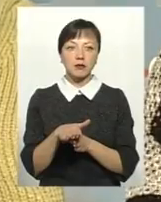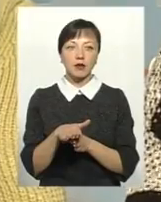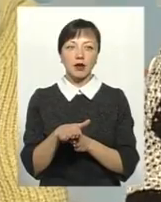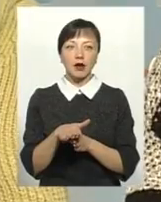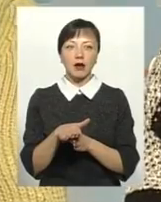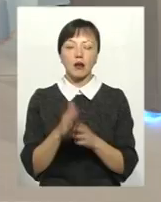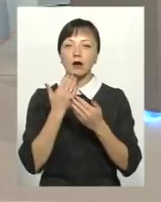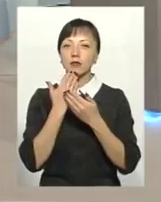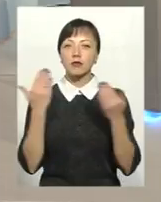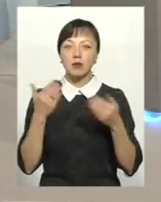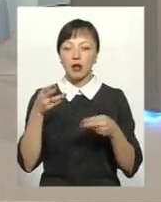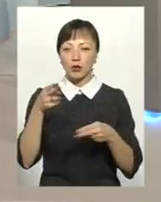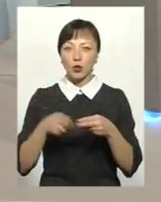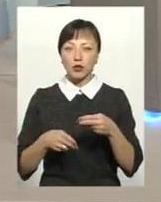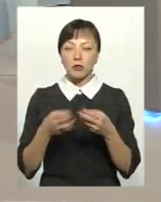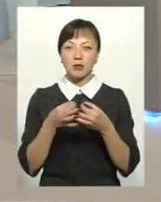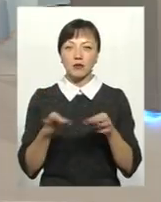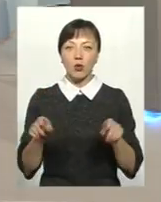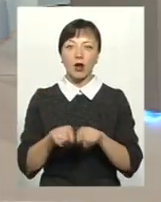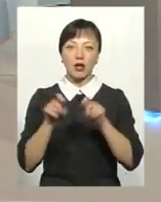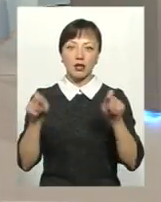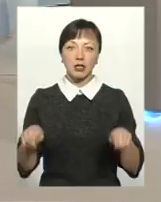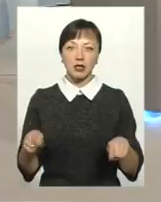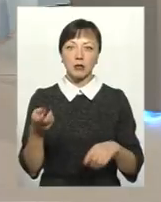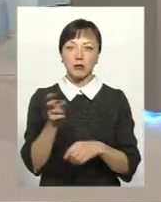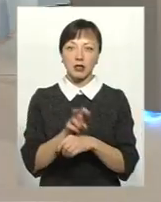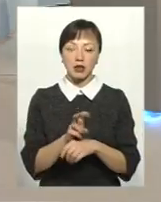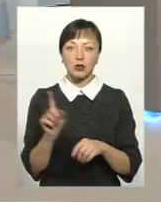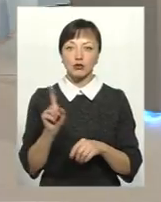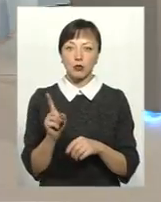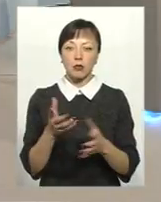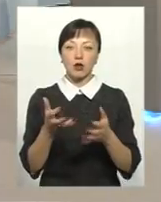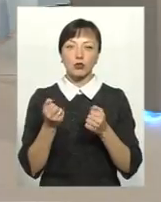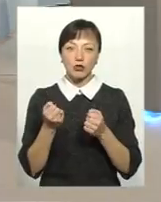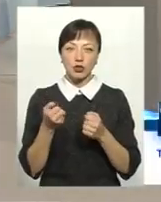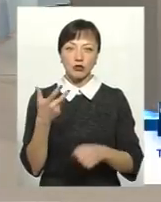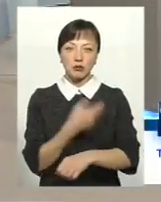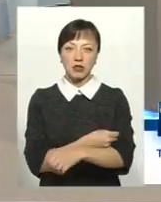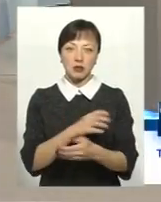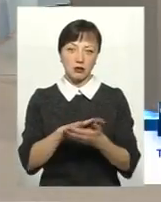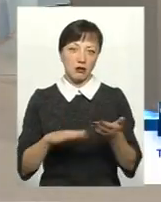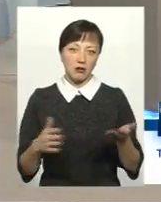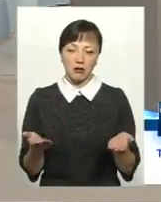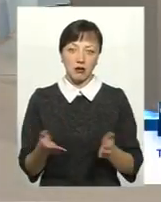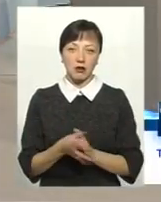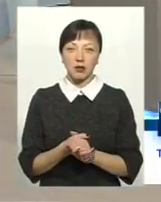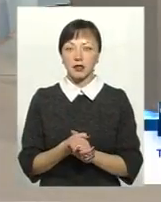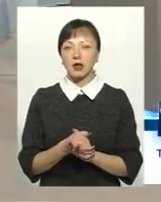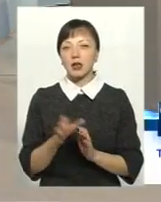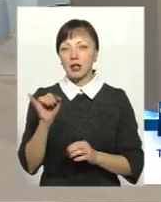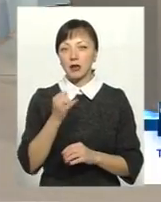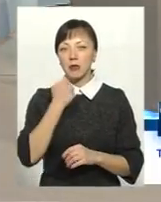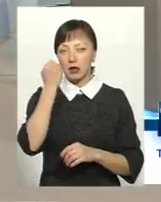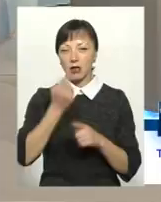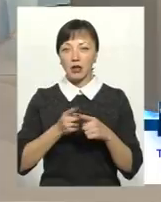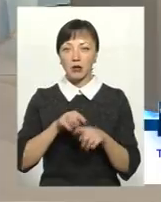той точки, которая позволит вот открыто прийти для того, чтобы получить шприцы и так далее. Вот. И благодаря